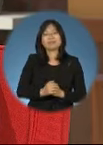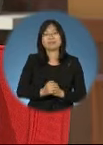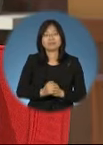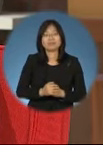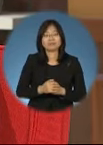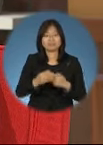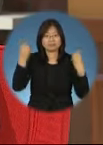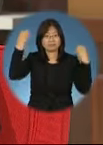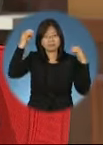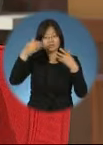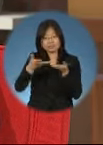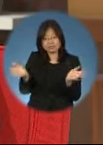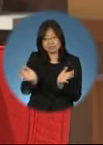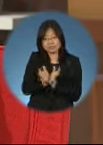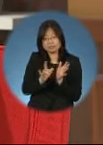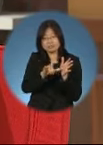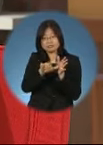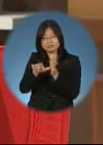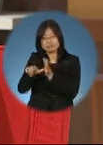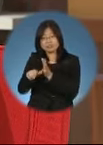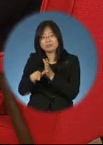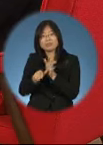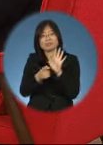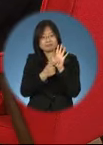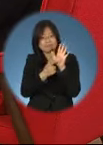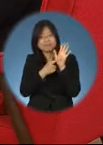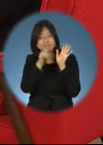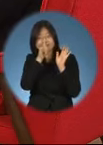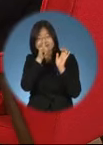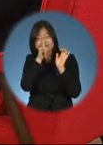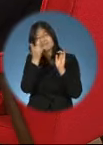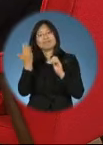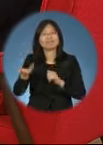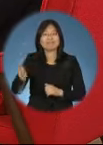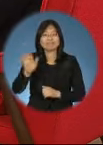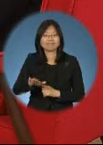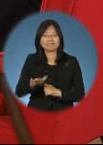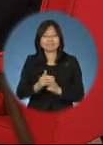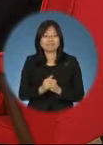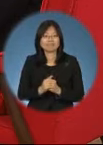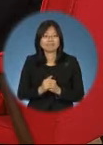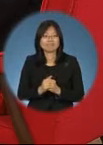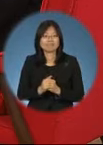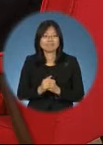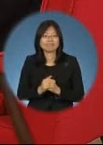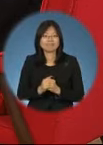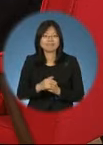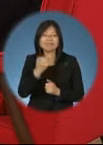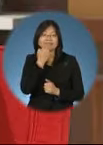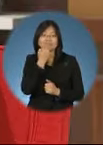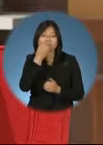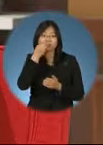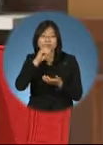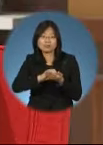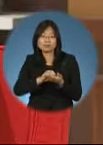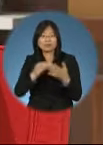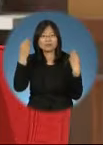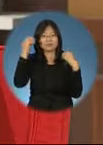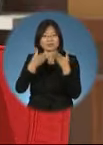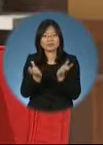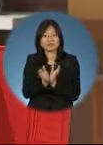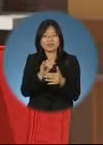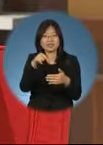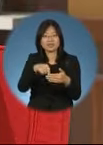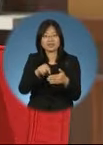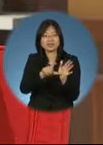무용단. 예. 그래서 때로는 나오죠. 때로는. 그렇죠. 그렇지만은 웃는 돌 무용단. 네. 네. 그때는 함께 하실 때. 예.